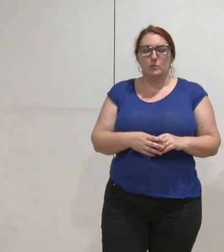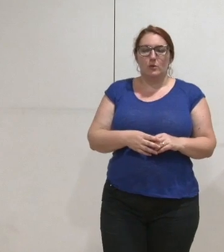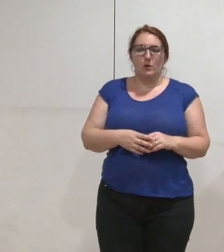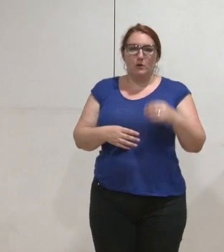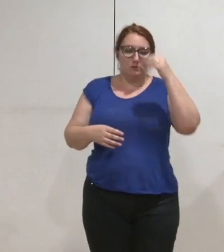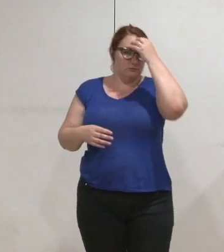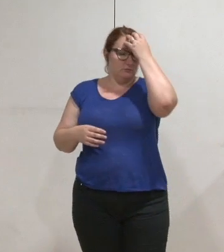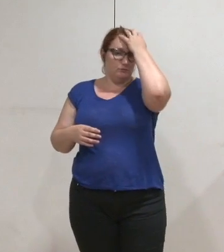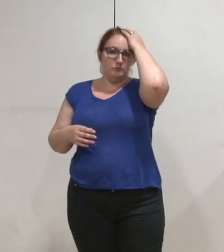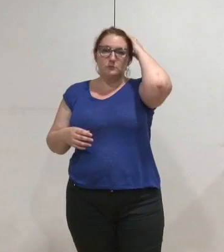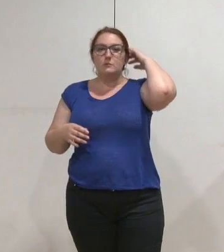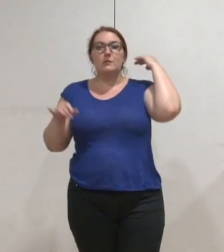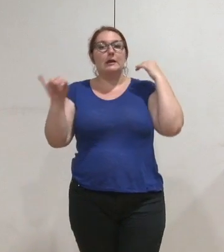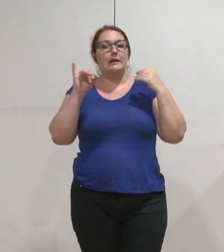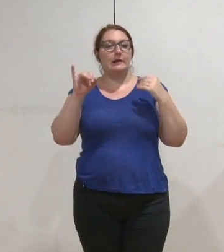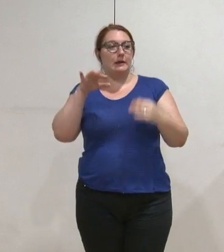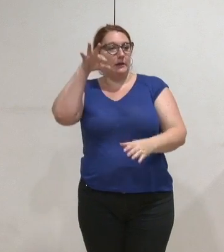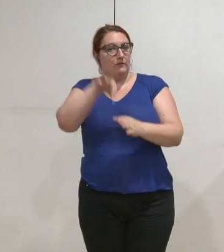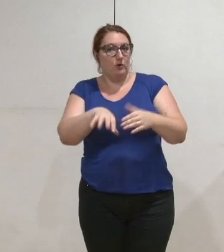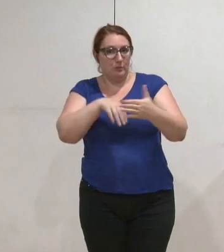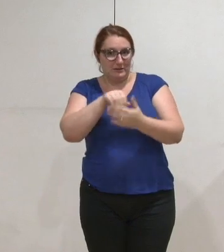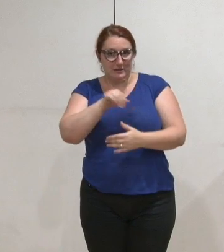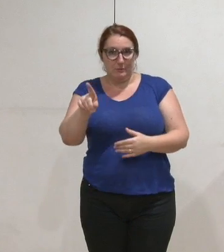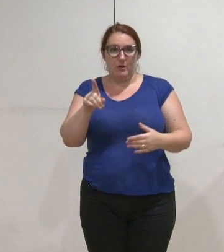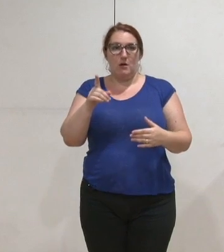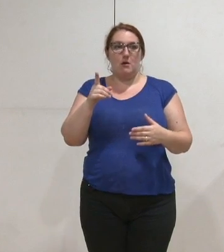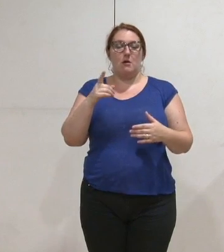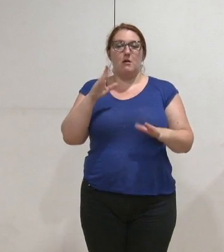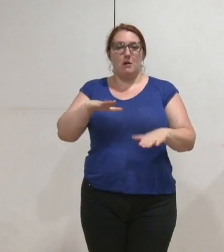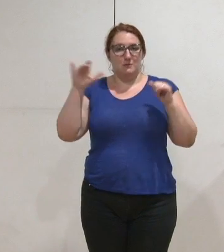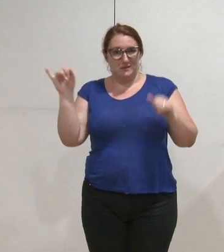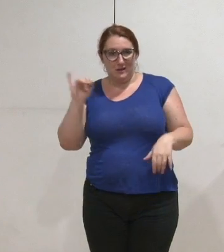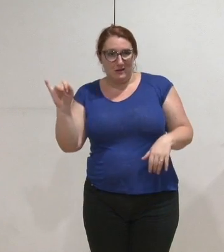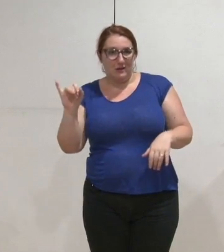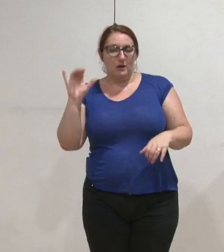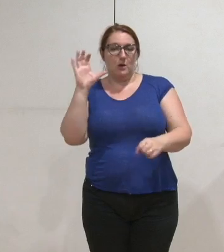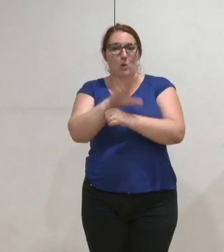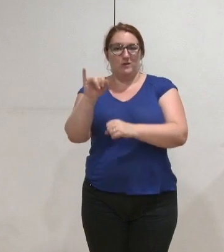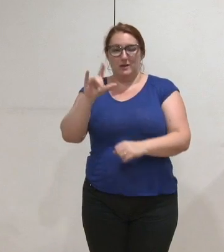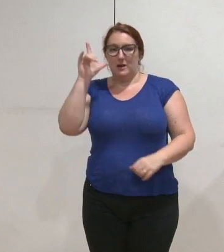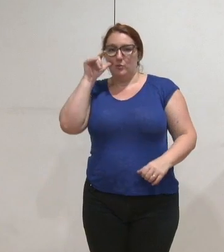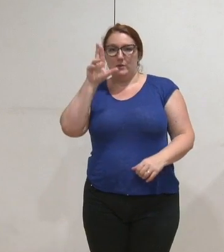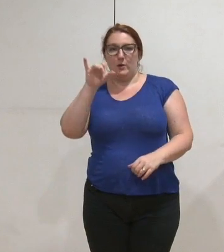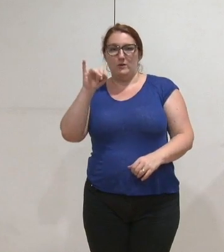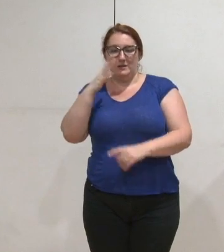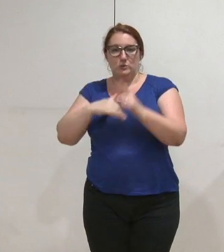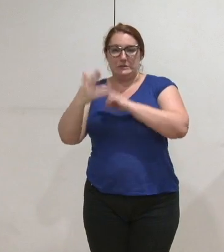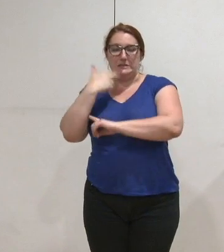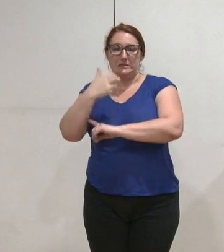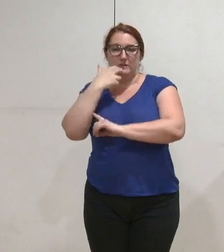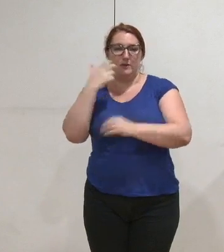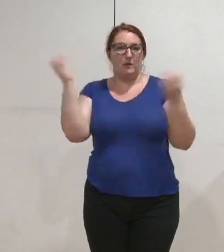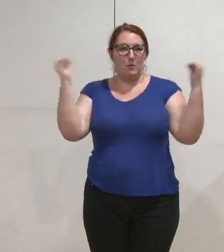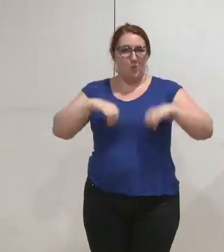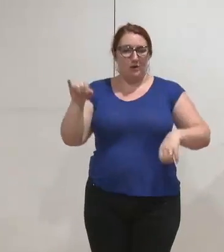locau qui ne prend pas part au vote qui s'abstient qui vote contre républicain udi société civile qui